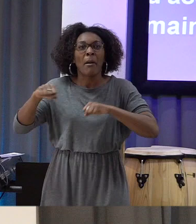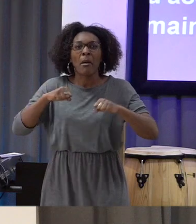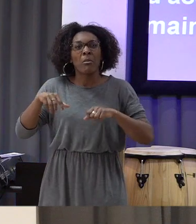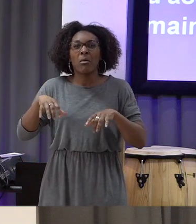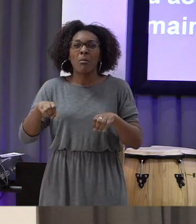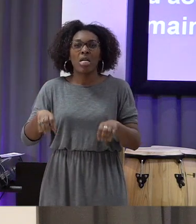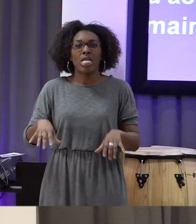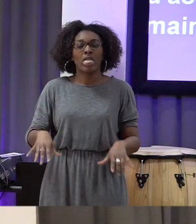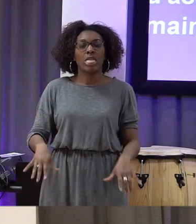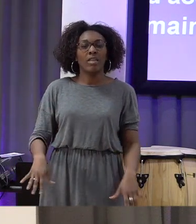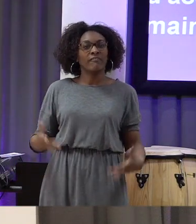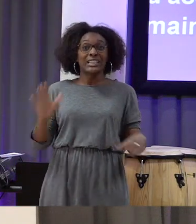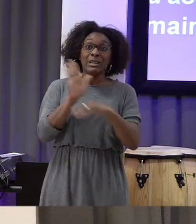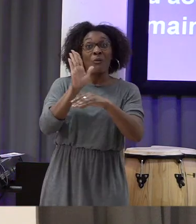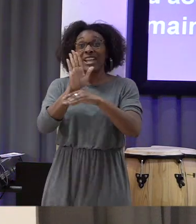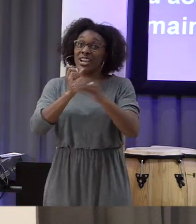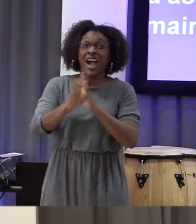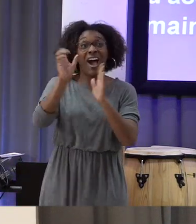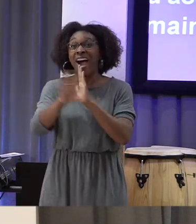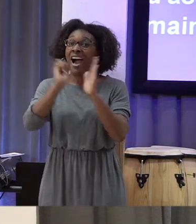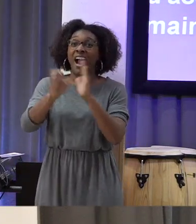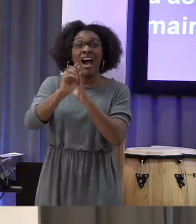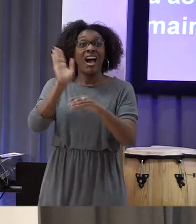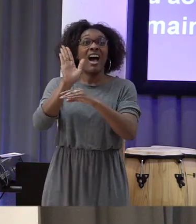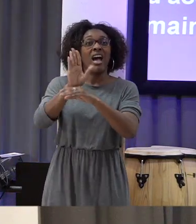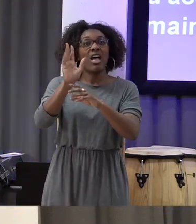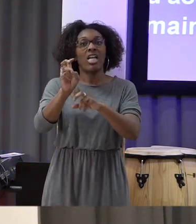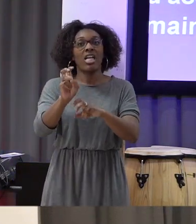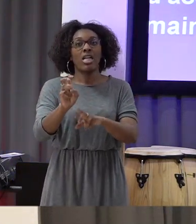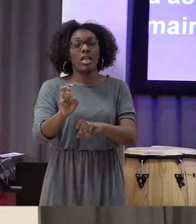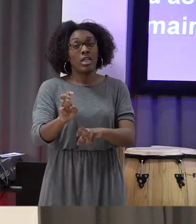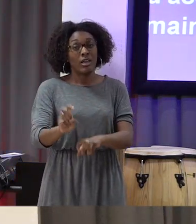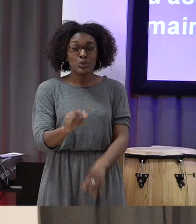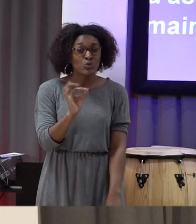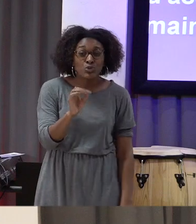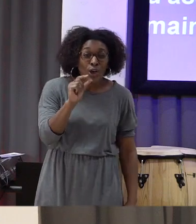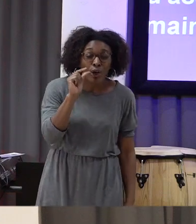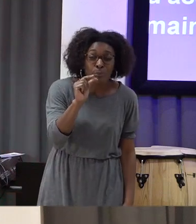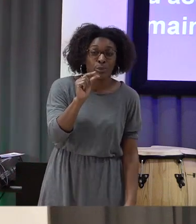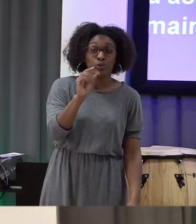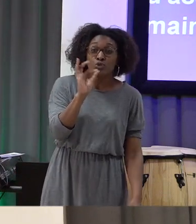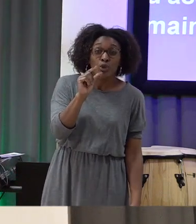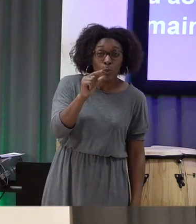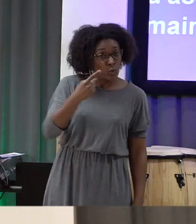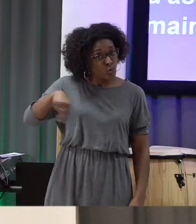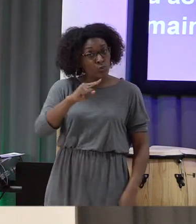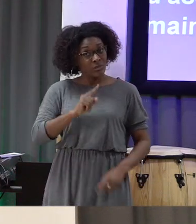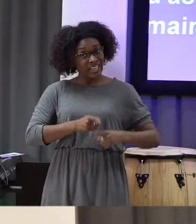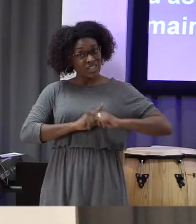témoignage que nous avons à rendre dans la séparation, la mise à part.